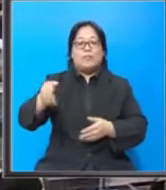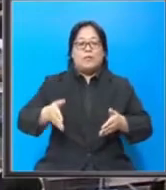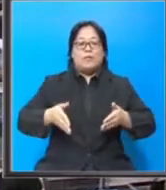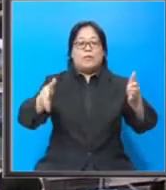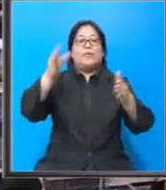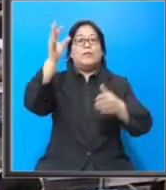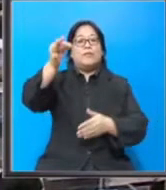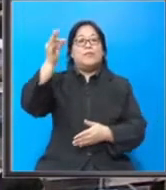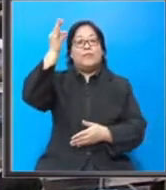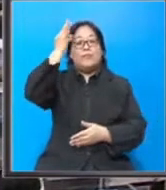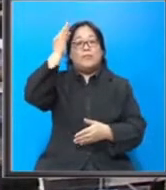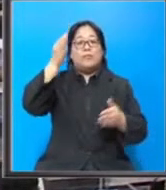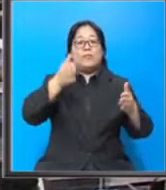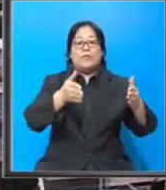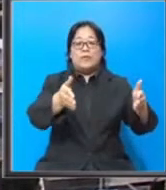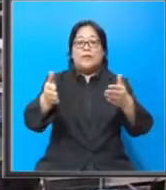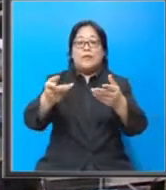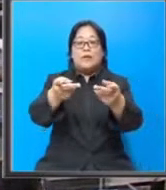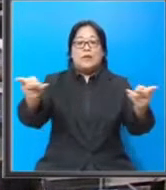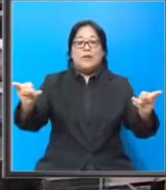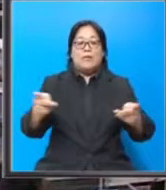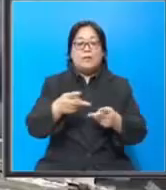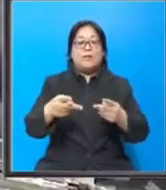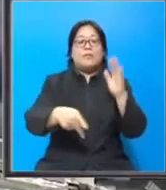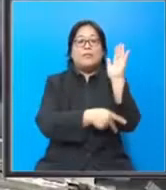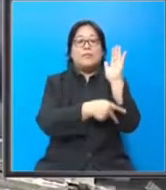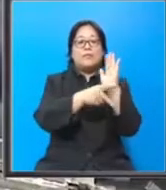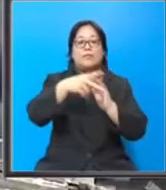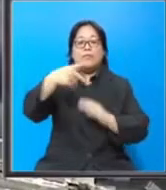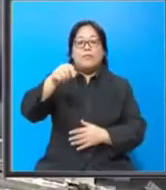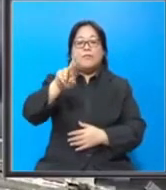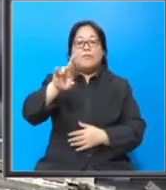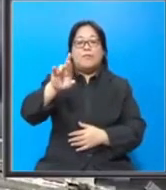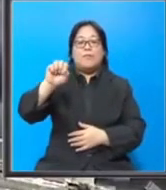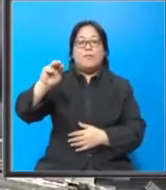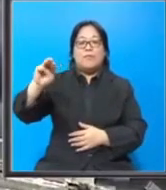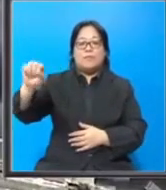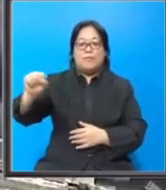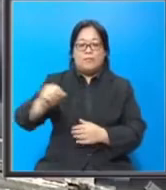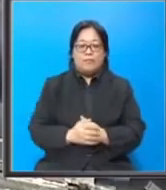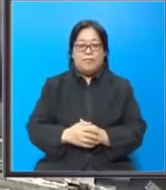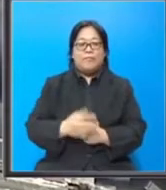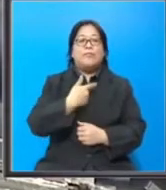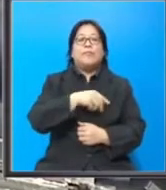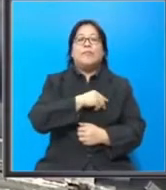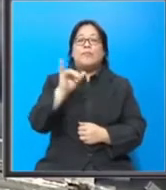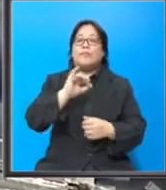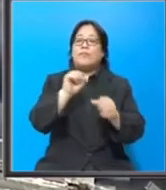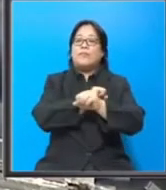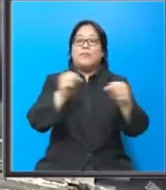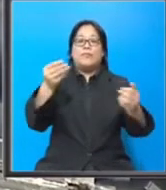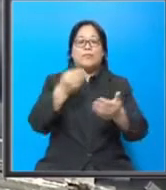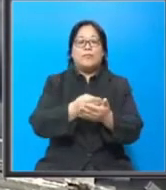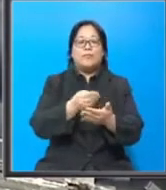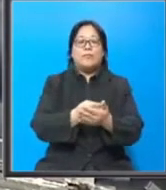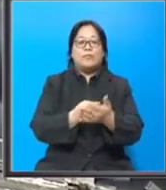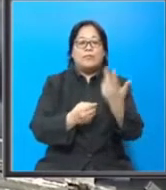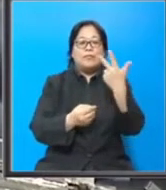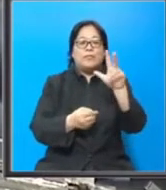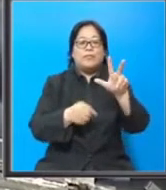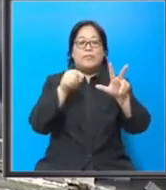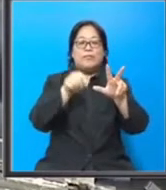persekutuan di kawasan palembangpost ims-hr kemitraan ini juga telah membentuk kan sejumlah